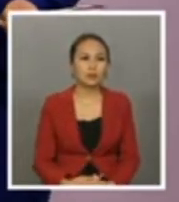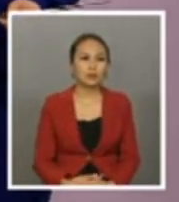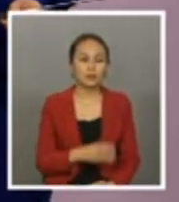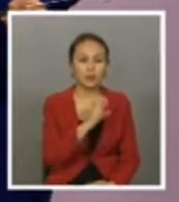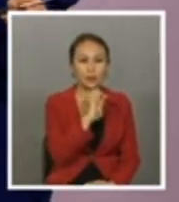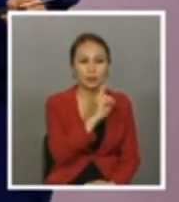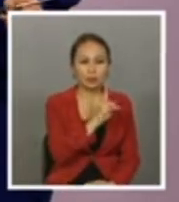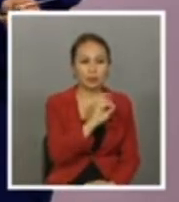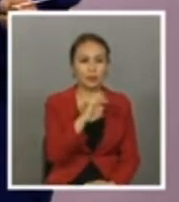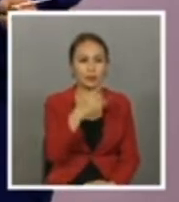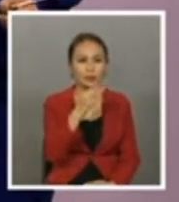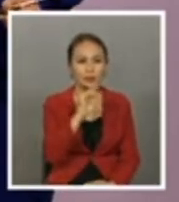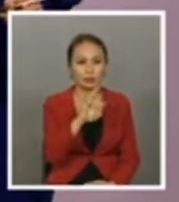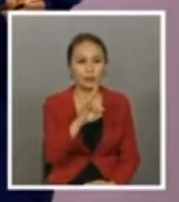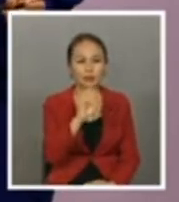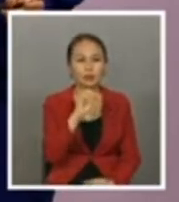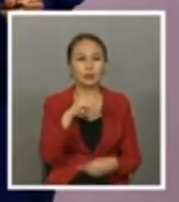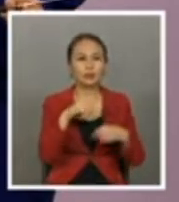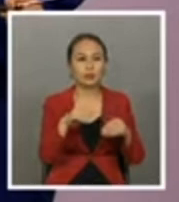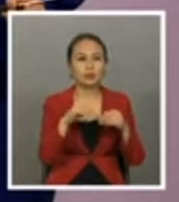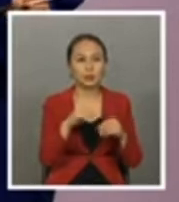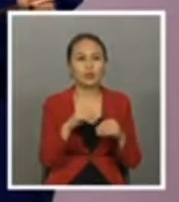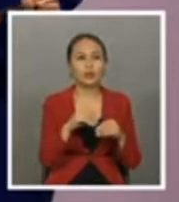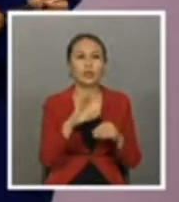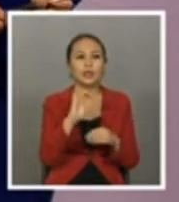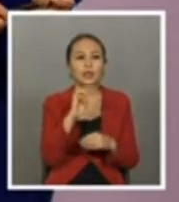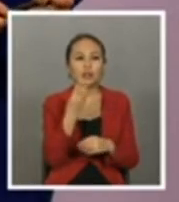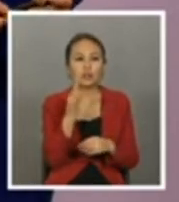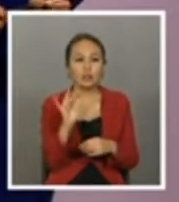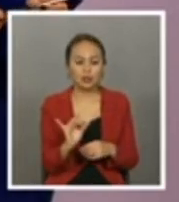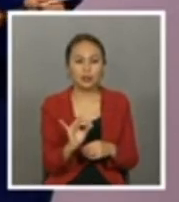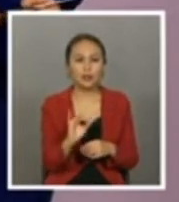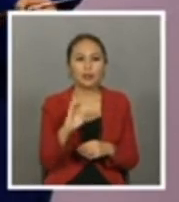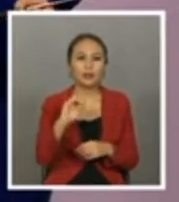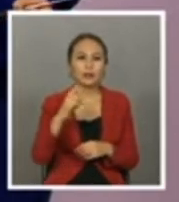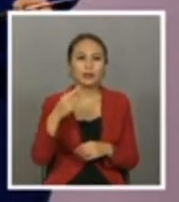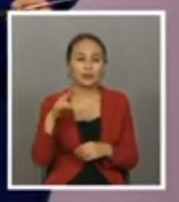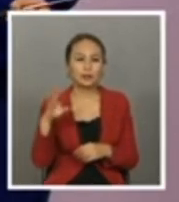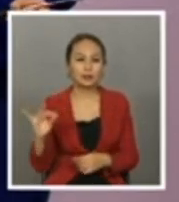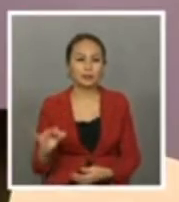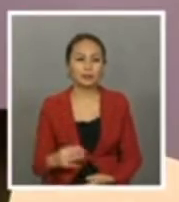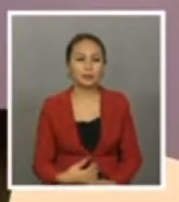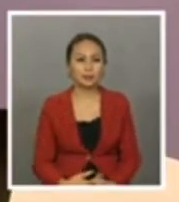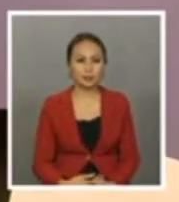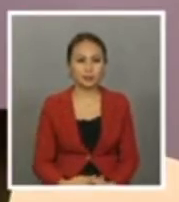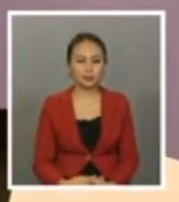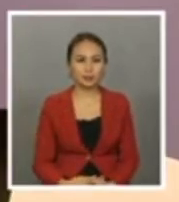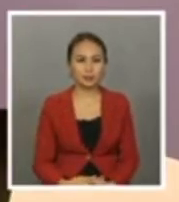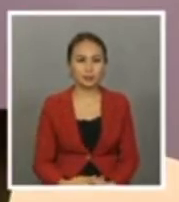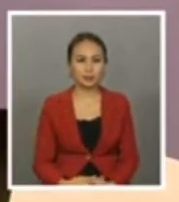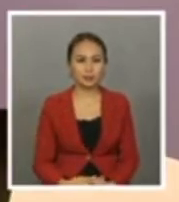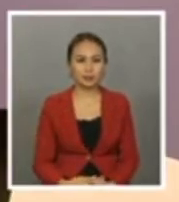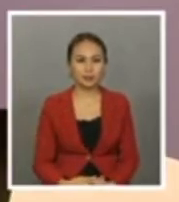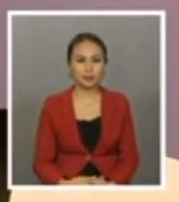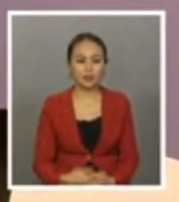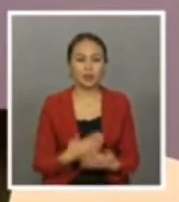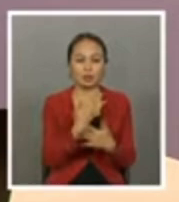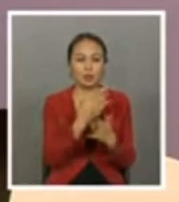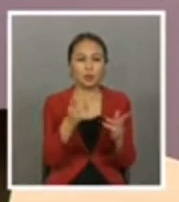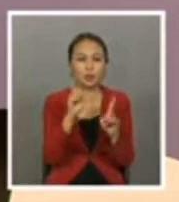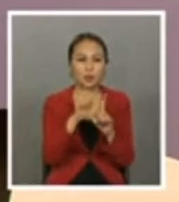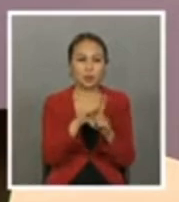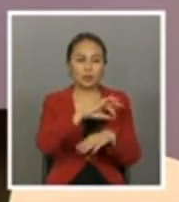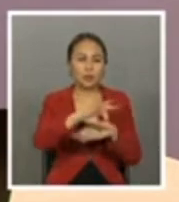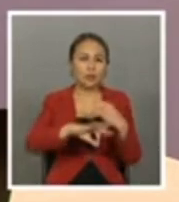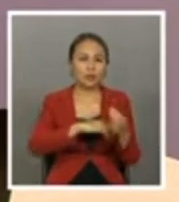Ек, егін, егіндік, егінші, егінді. Бұл сөздерде артық